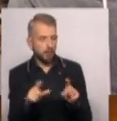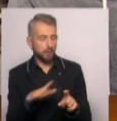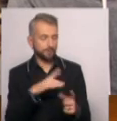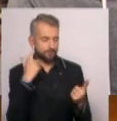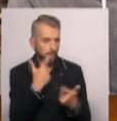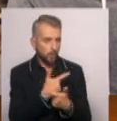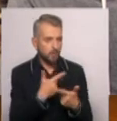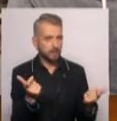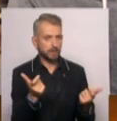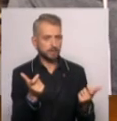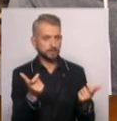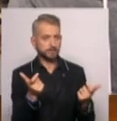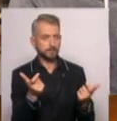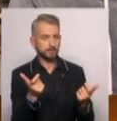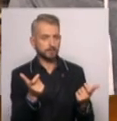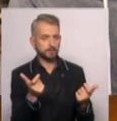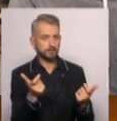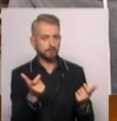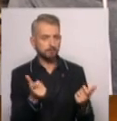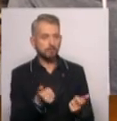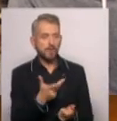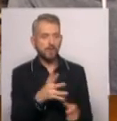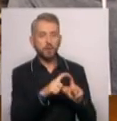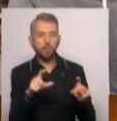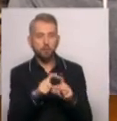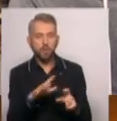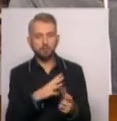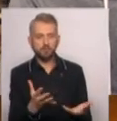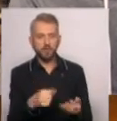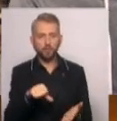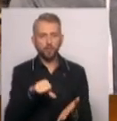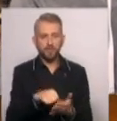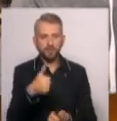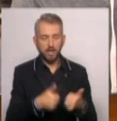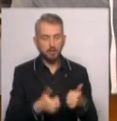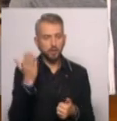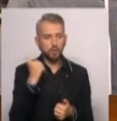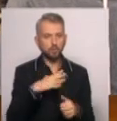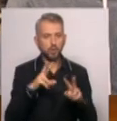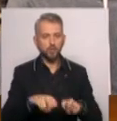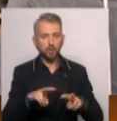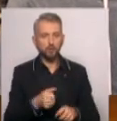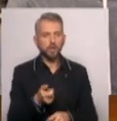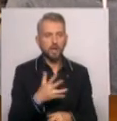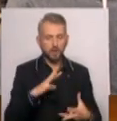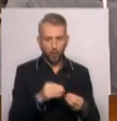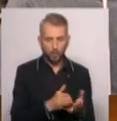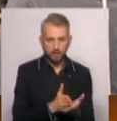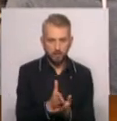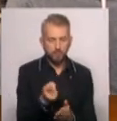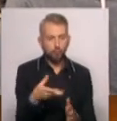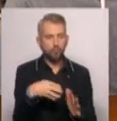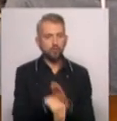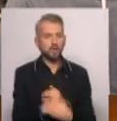оголосили, ряд компаній взяли участь в тендерах. І тоді була розглянута декілька концепцій, в тому числі,